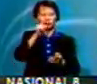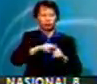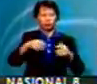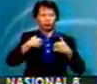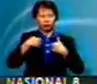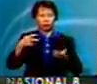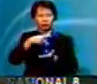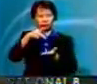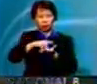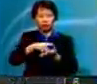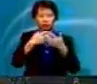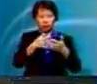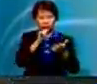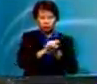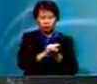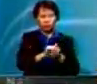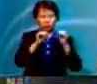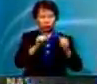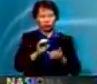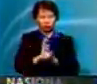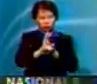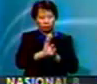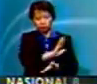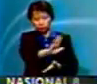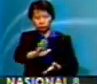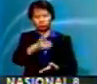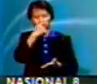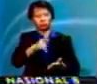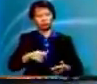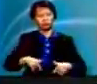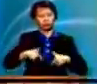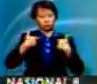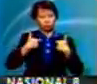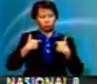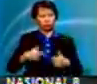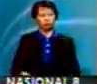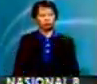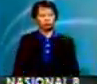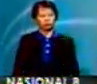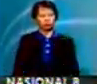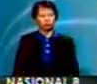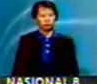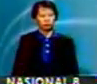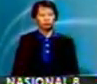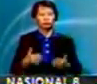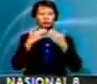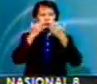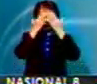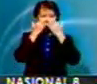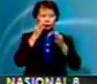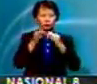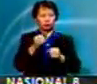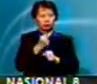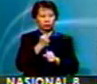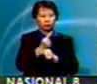kewujudan pusat tersebut sedikit sebanyak membantu mereka menyara kehidupan. Bersyukurlah kalau kita duduk hidup sini,